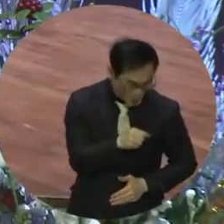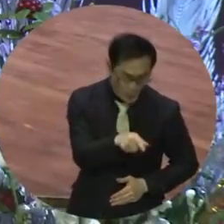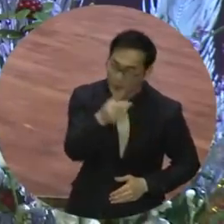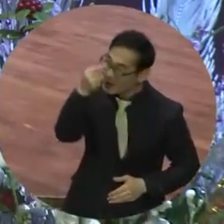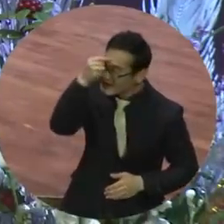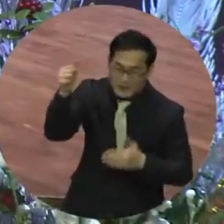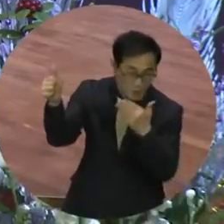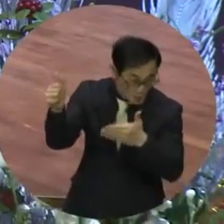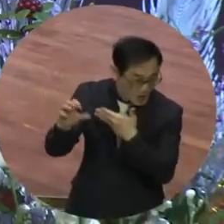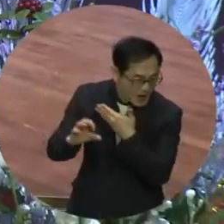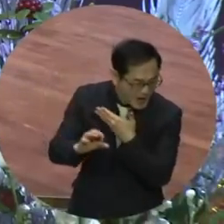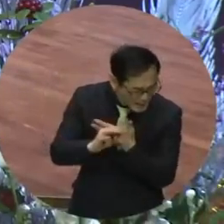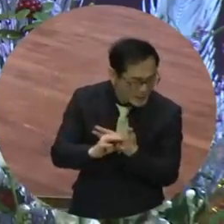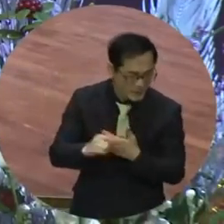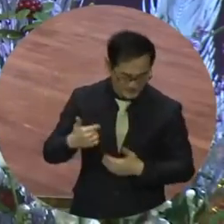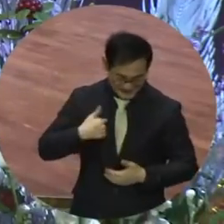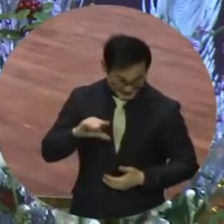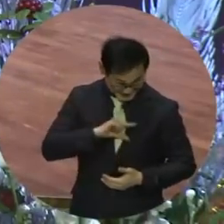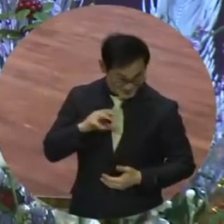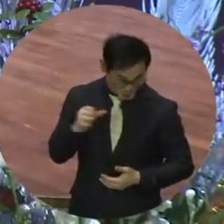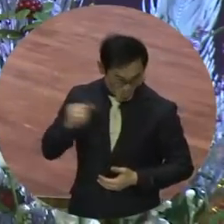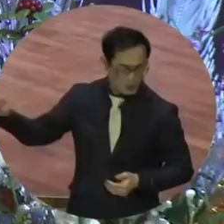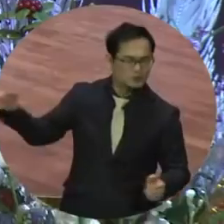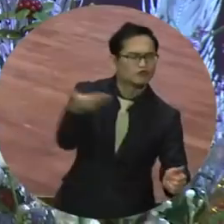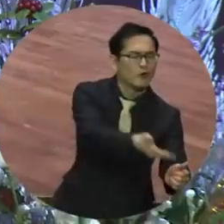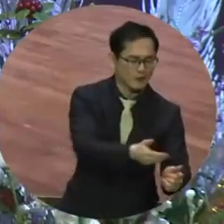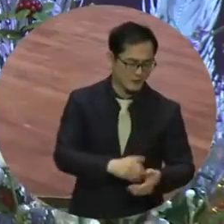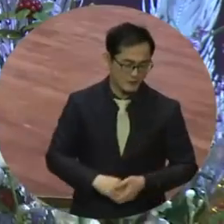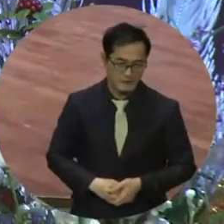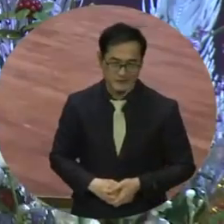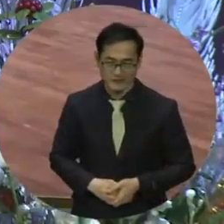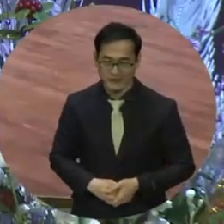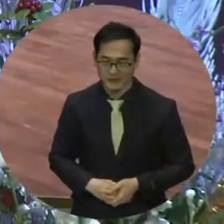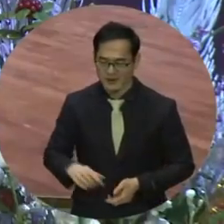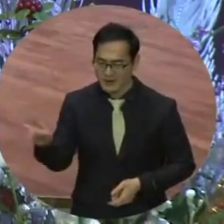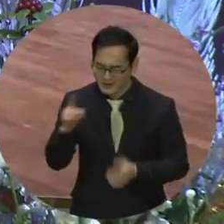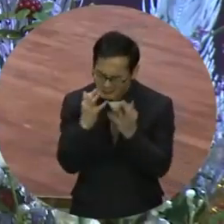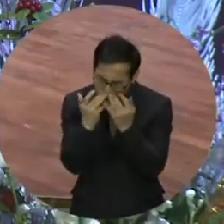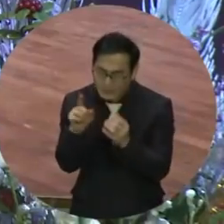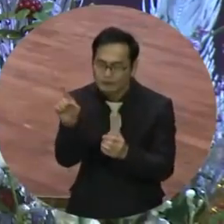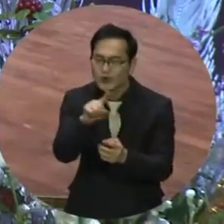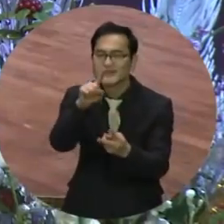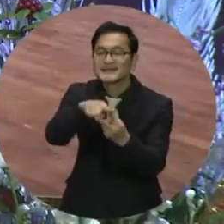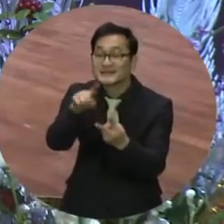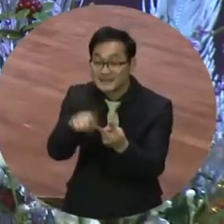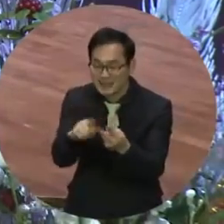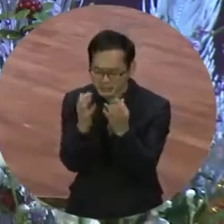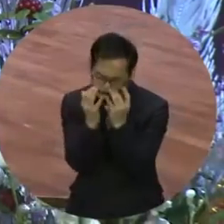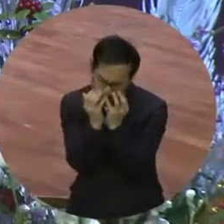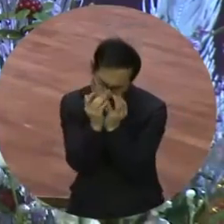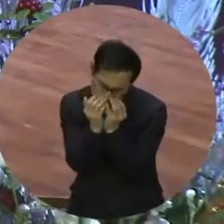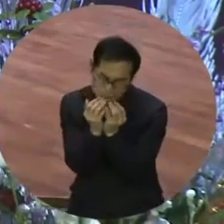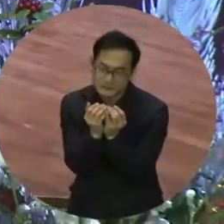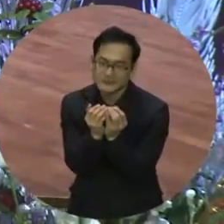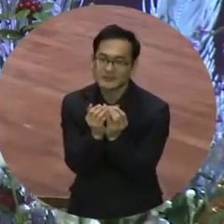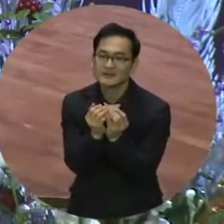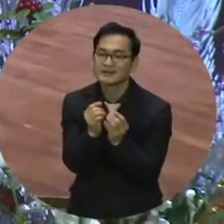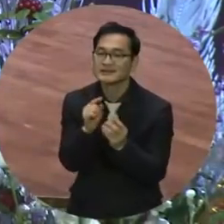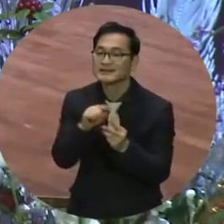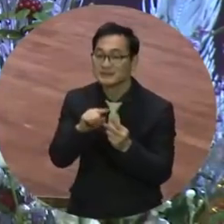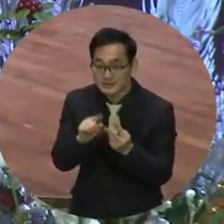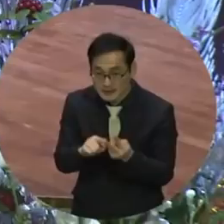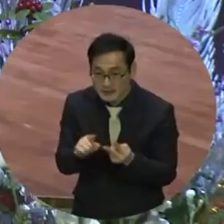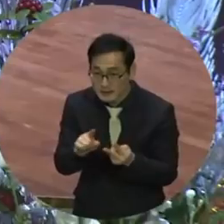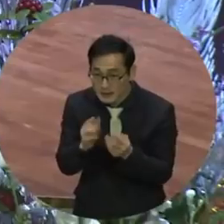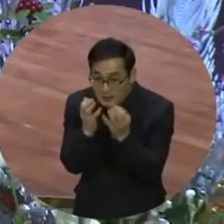아버지께 구하는 것을 내 이름으로 주시리라. 여기서 무엇이든지라는 표현이 여러분 잘 들어야 돼요. 이 혼동할 수 있어요.